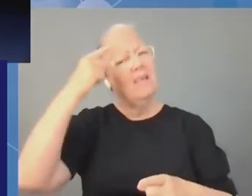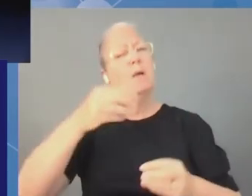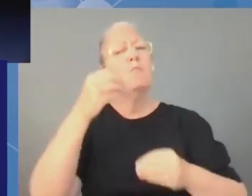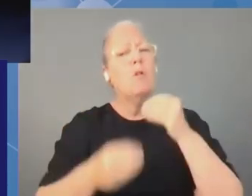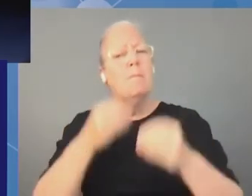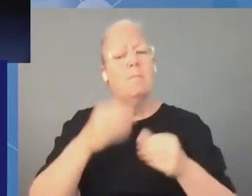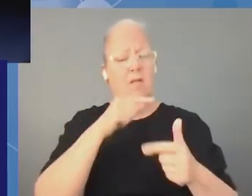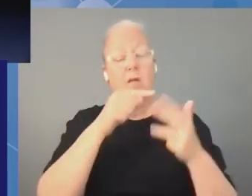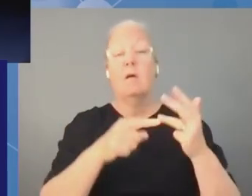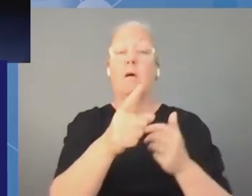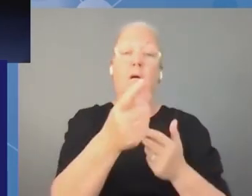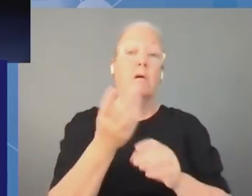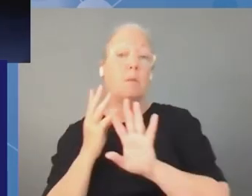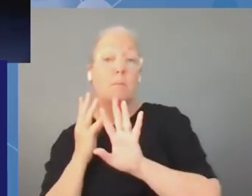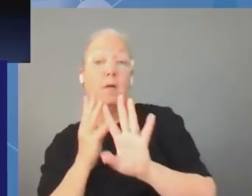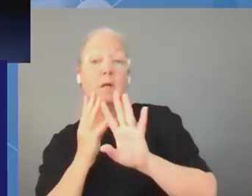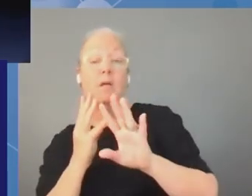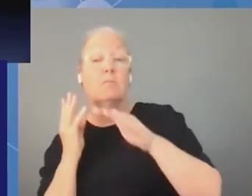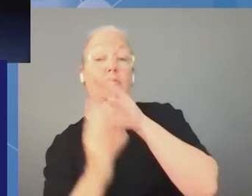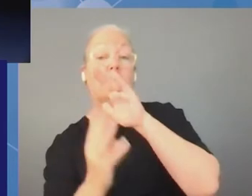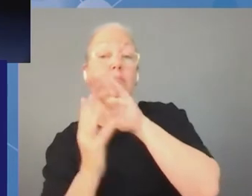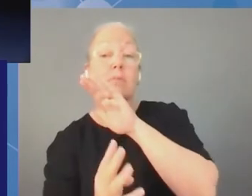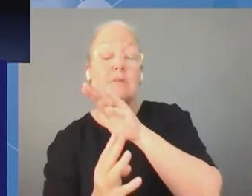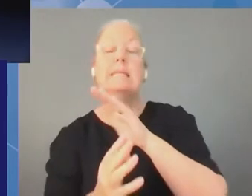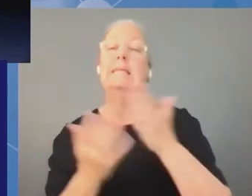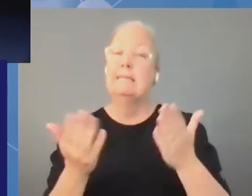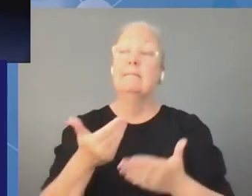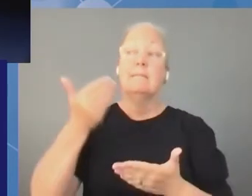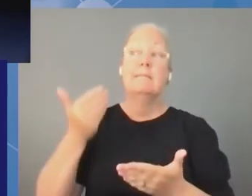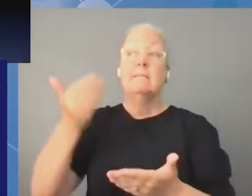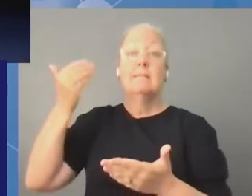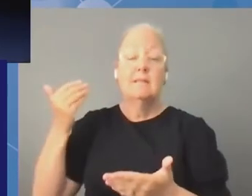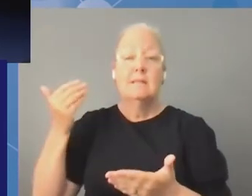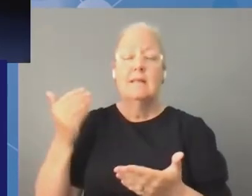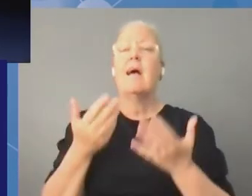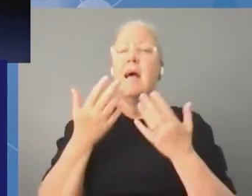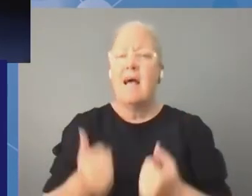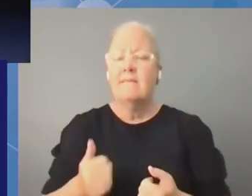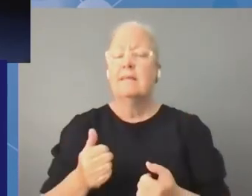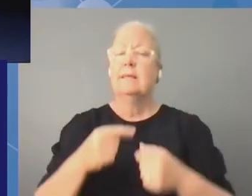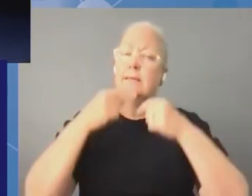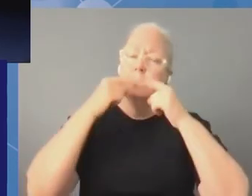近几年的吧，这个移民大潮的吧是非常大的一些悲剧。